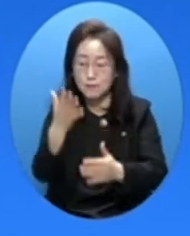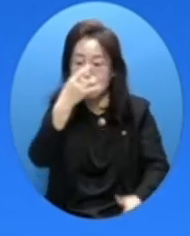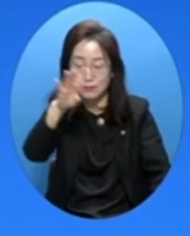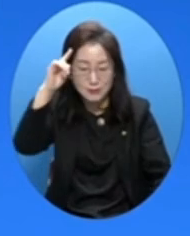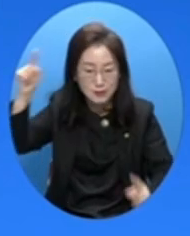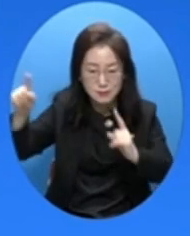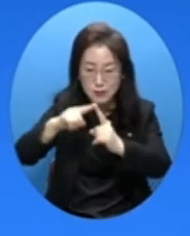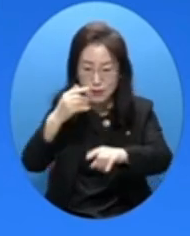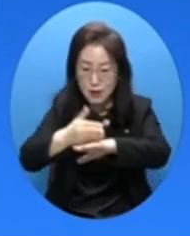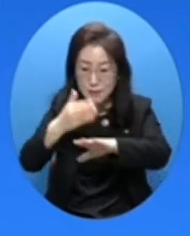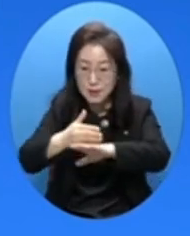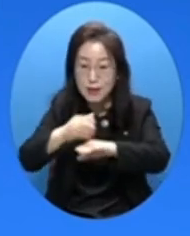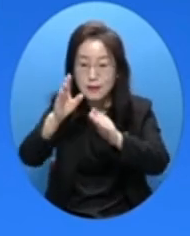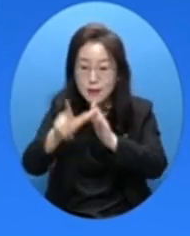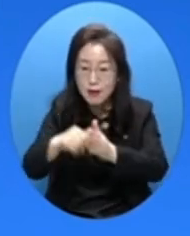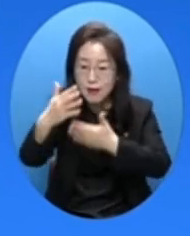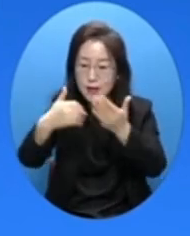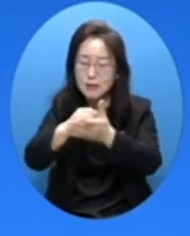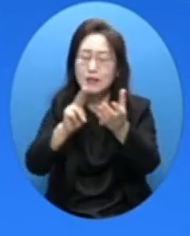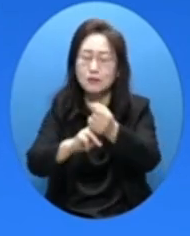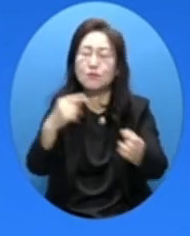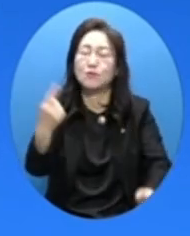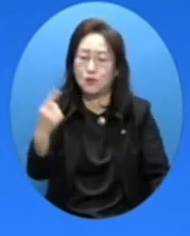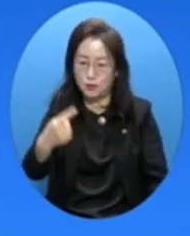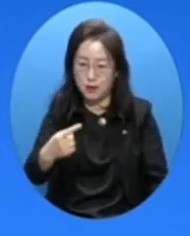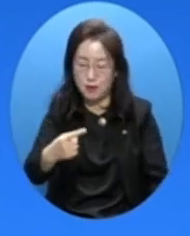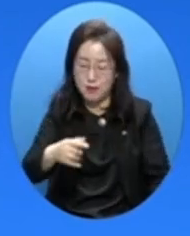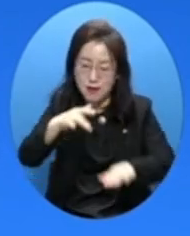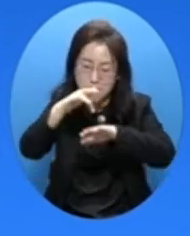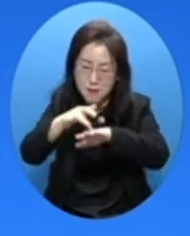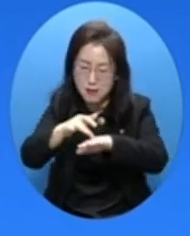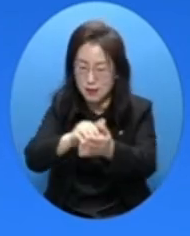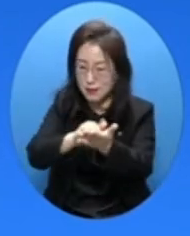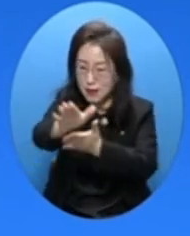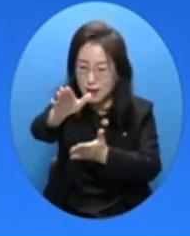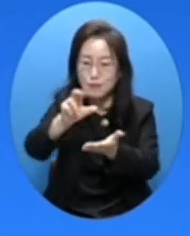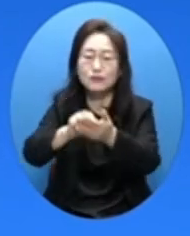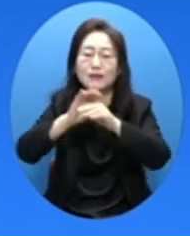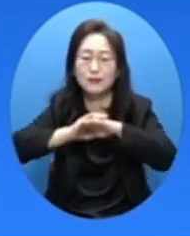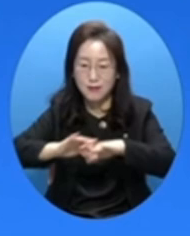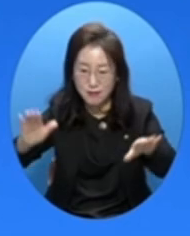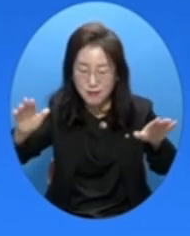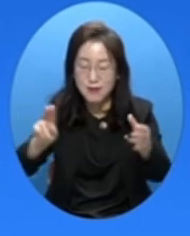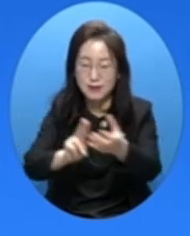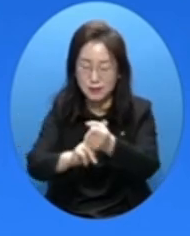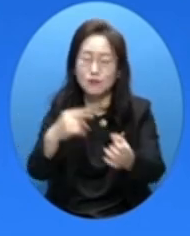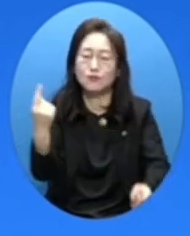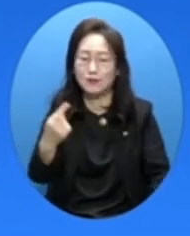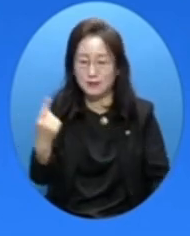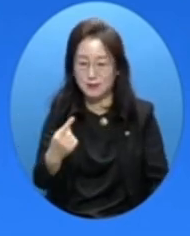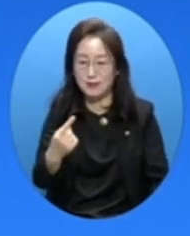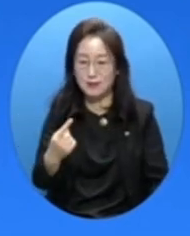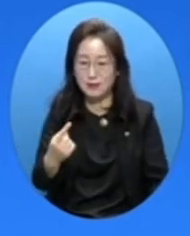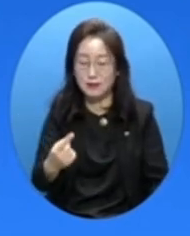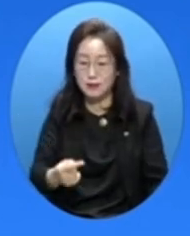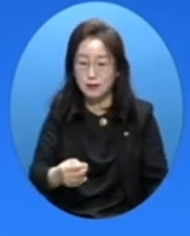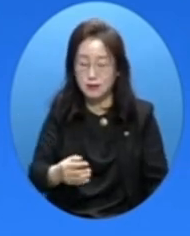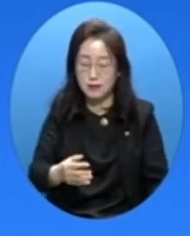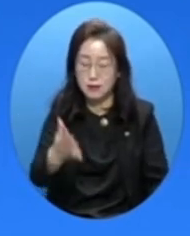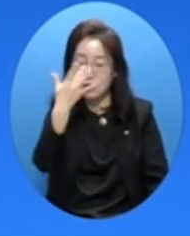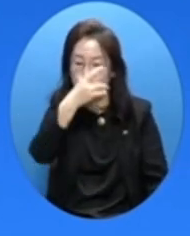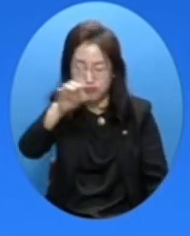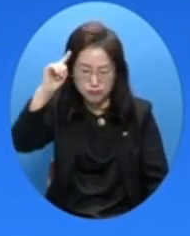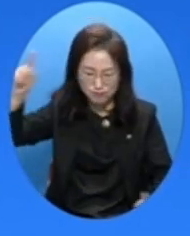절대 감사로 나갈 때 하나님의 기적이 임할 것입니다. 흑암의 권세가 떠나가고 문제가 해결되고 기적이 임하게 될 것입니다. 절대 순종